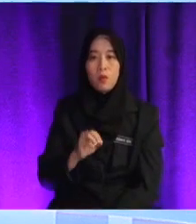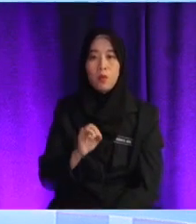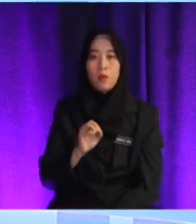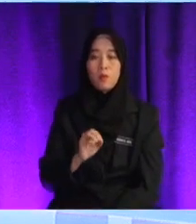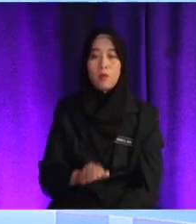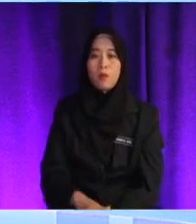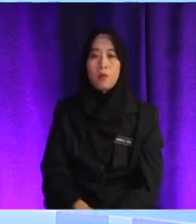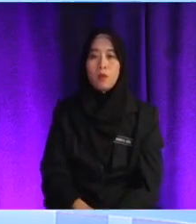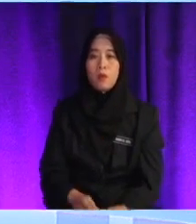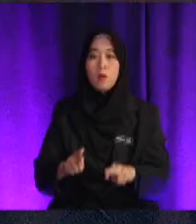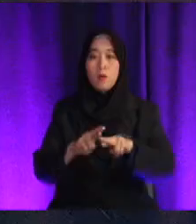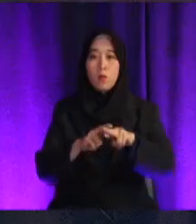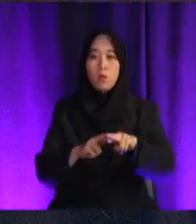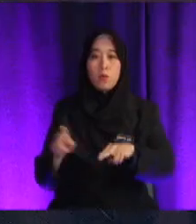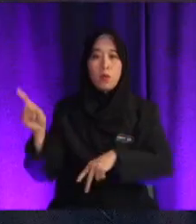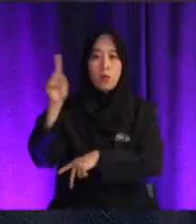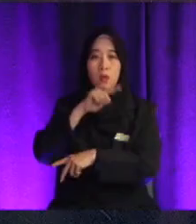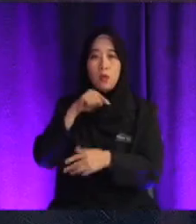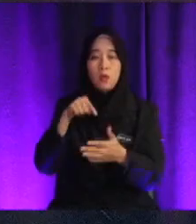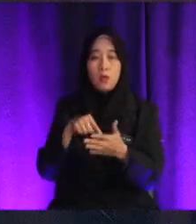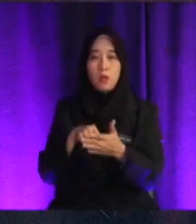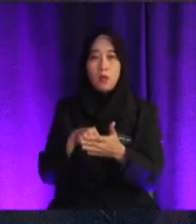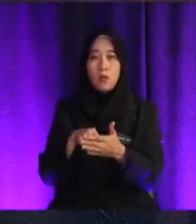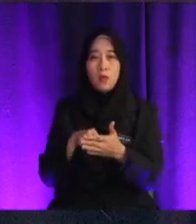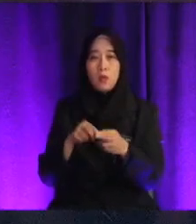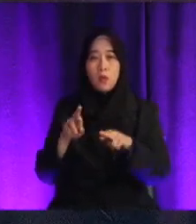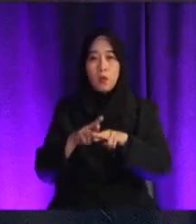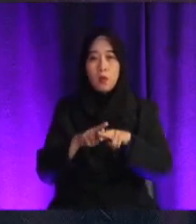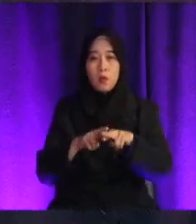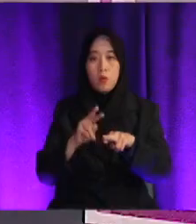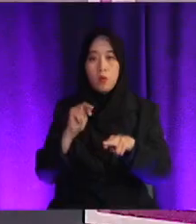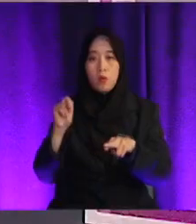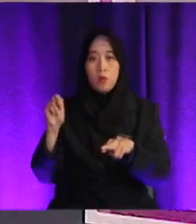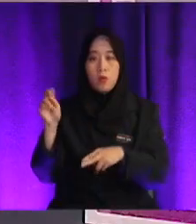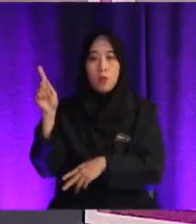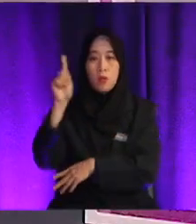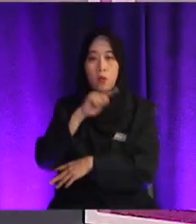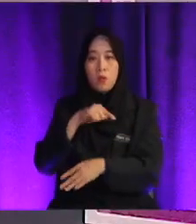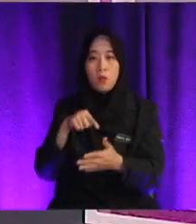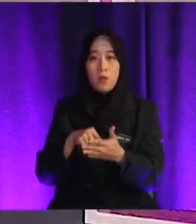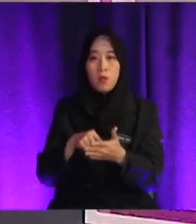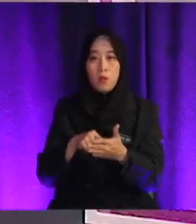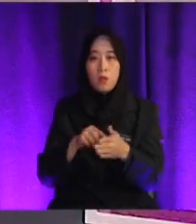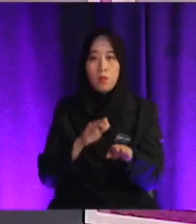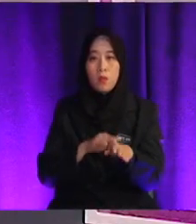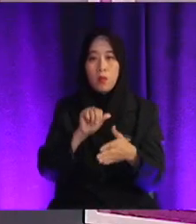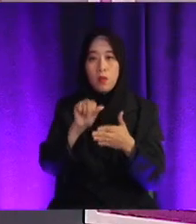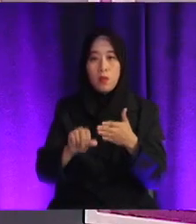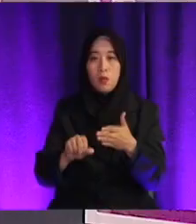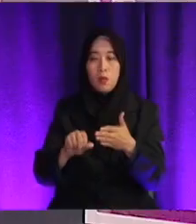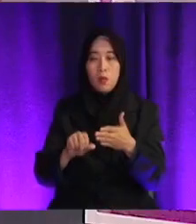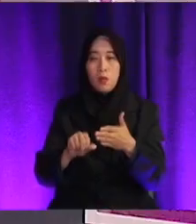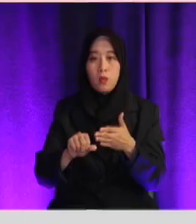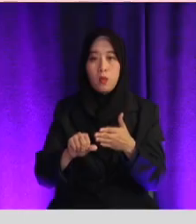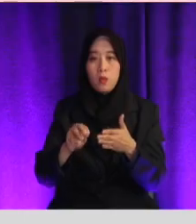kali ini, silakan, cikgu. Okey, kita terus. Okey, rumusan hari ini. Okey, pada akhir pembelajaran, murid-murid akan dapat